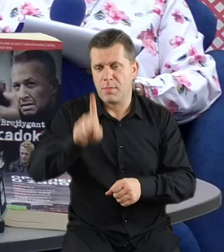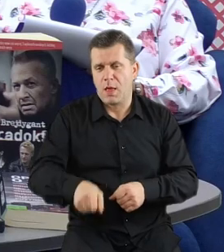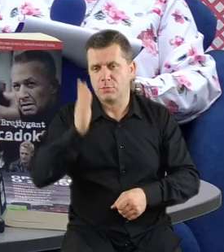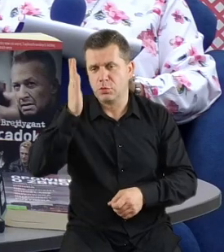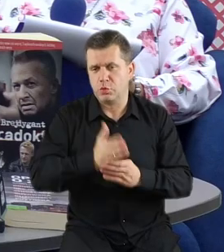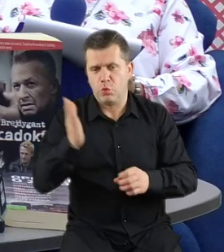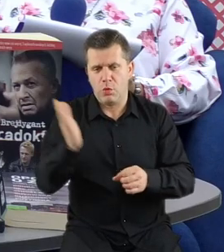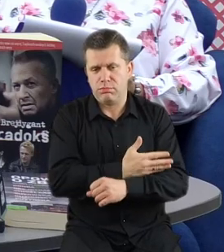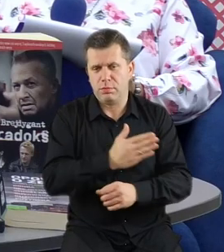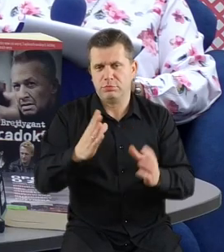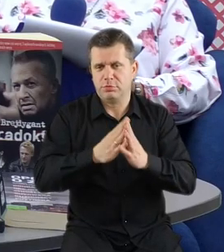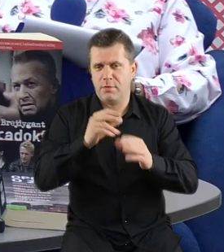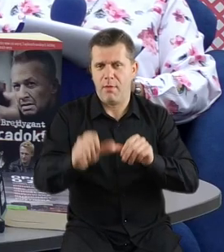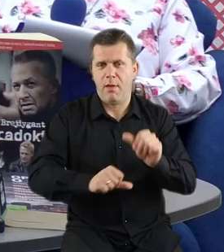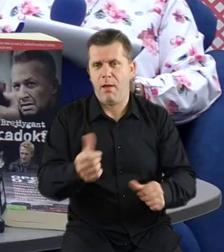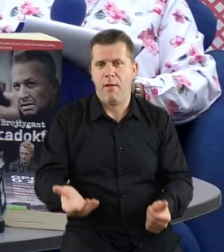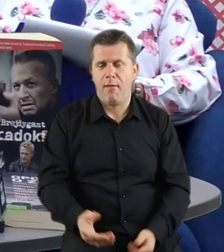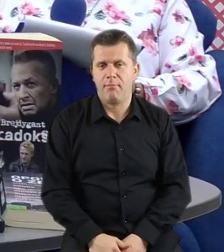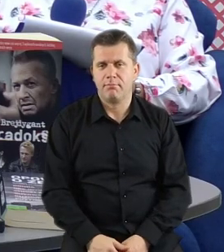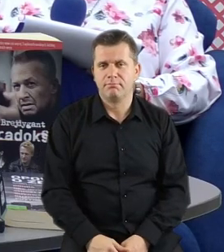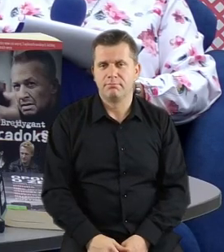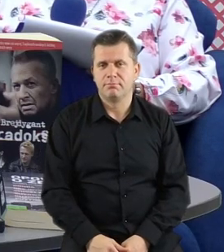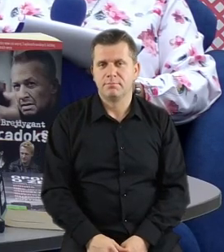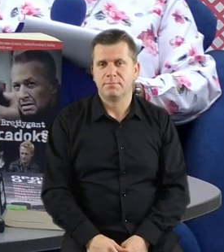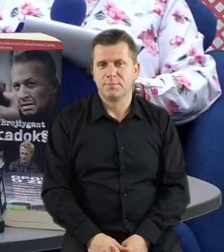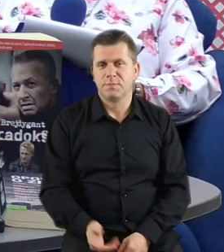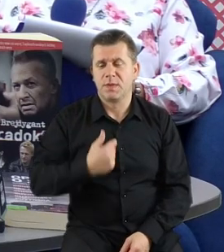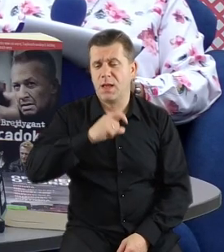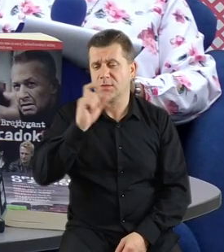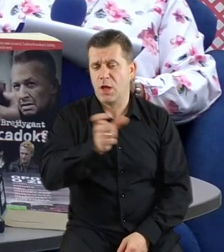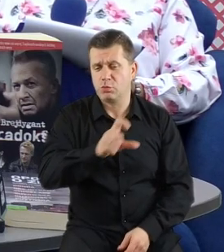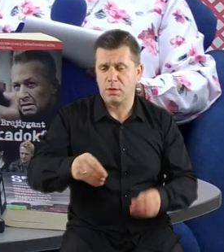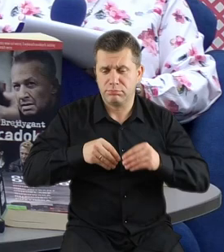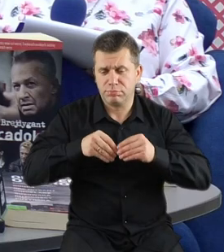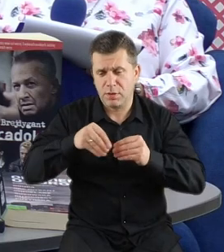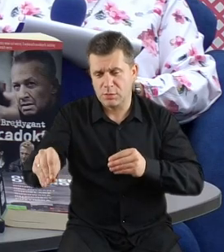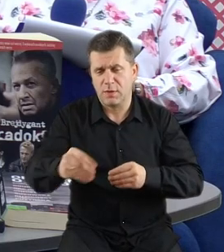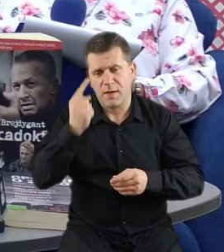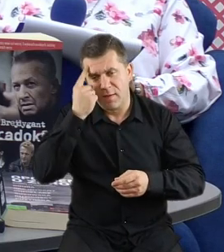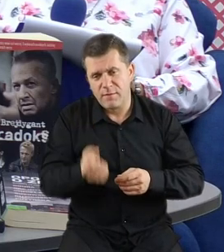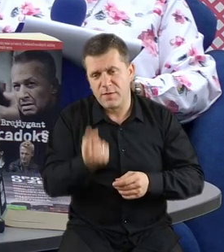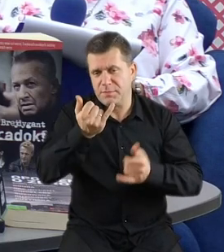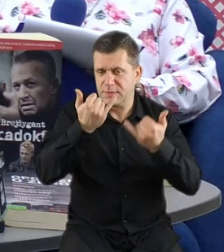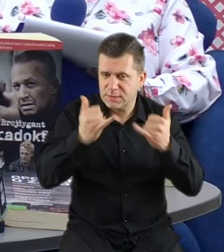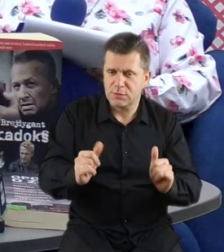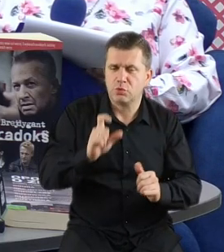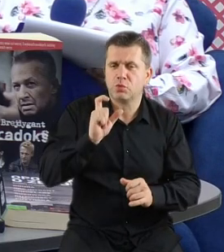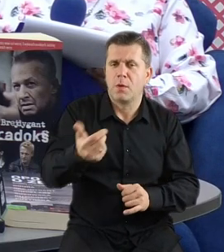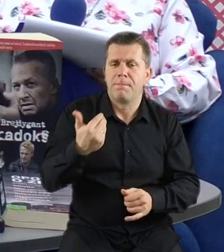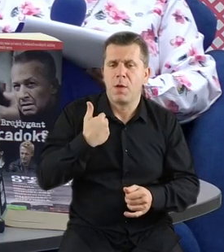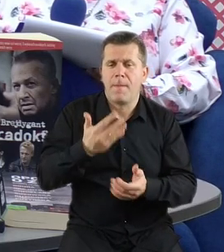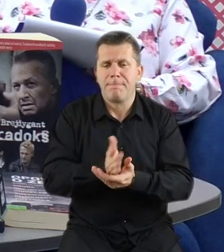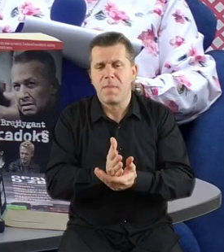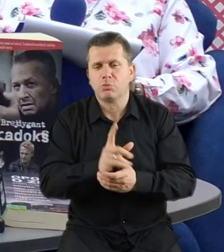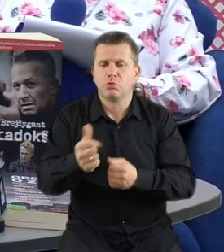to upłynęło 10 lat. Więc no, ja cały czas przesuwam, wymyślam jakieś w związku z tym inne figury, co się działo